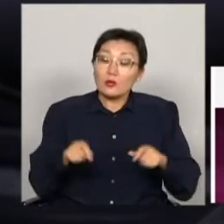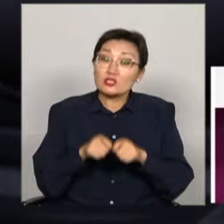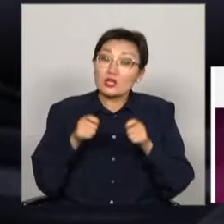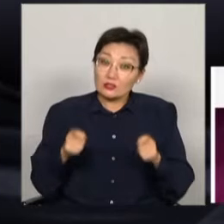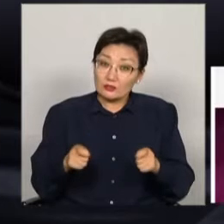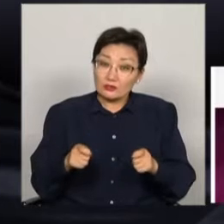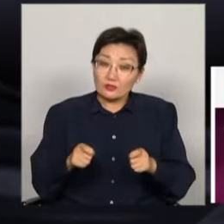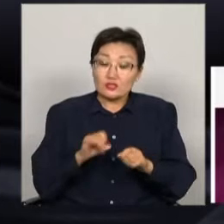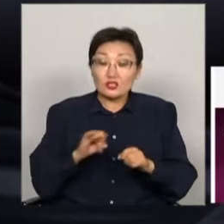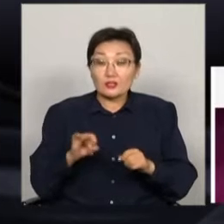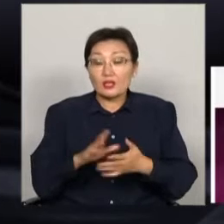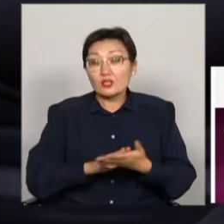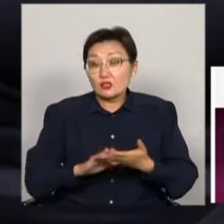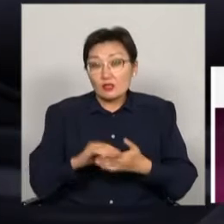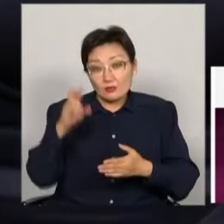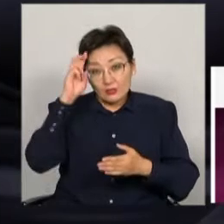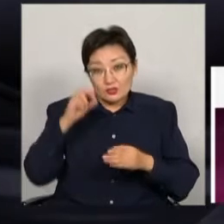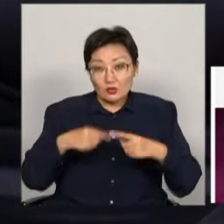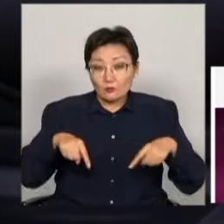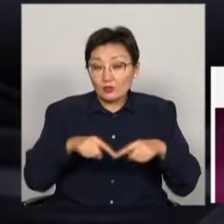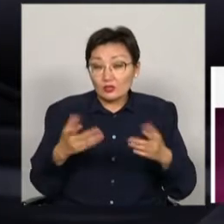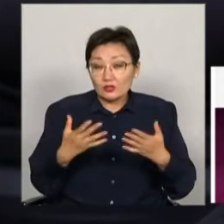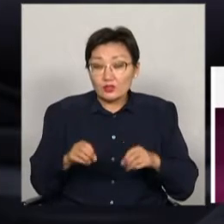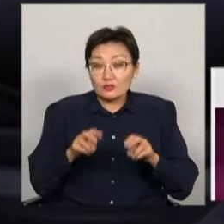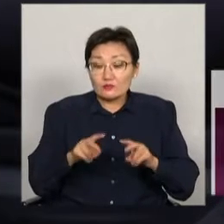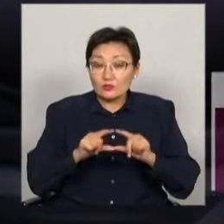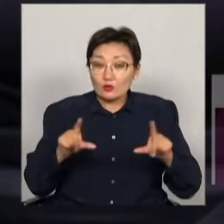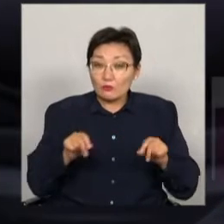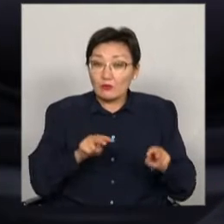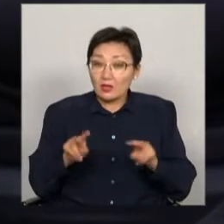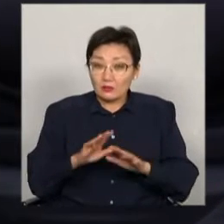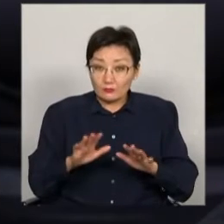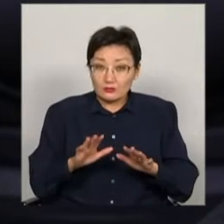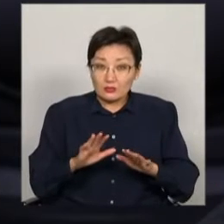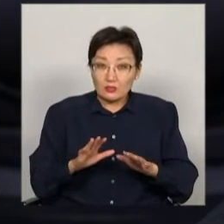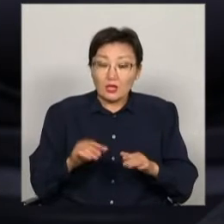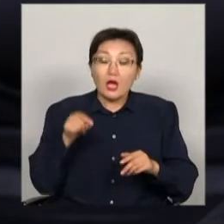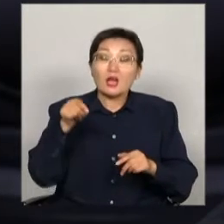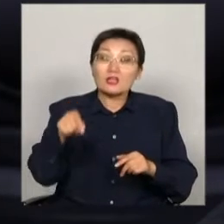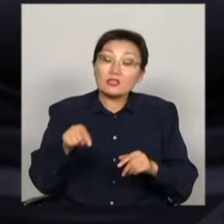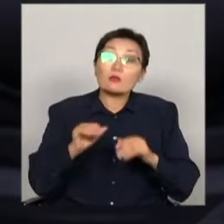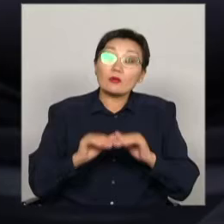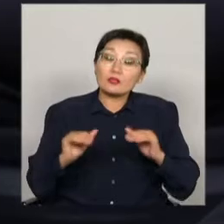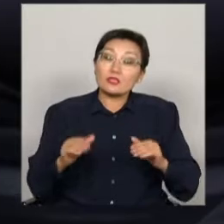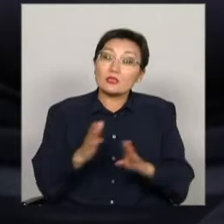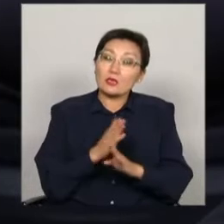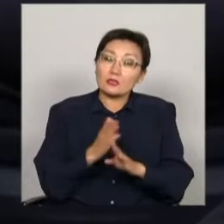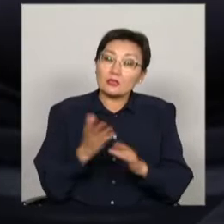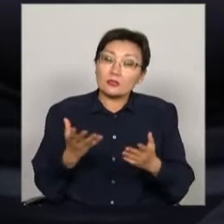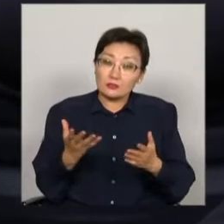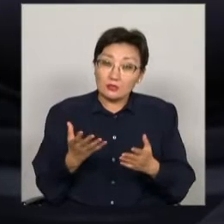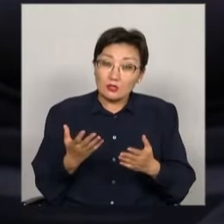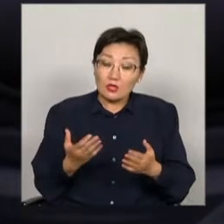оны ешқандай мемлекеттік орган, немесе қандай да бір құзырлы орган бақыламайды екен. Сонда ар жағындағы балалардың тағдыры не болып жатыр? Ал